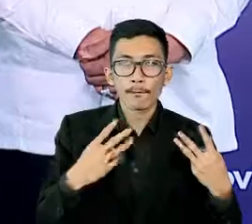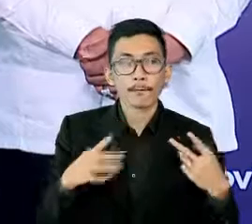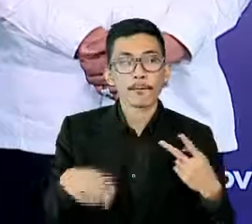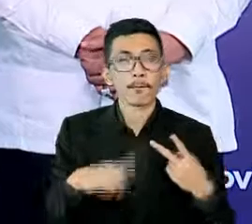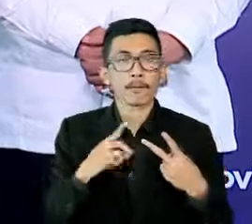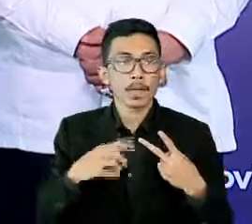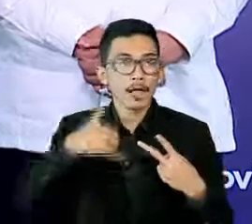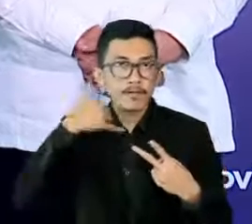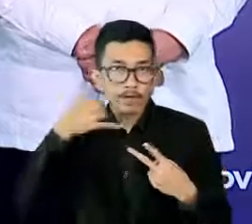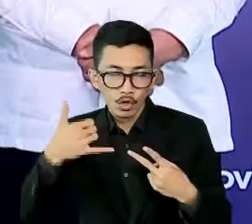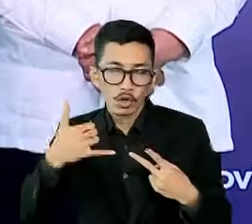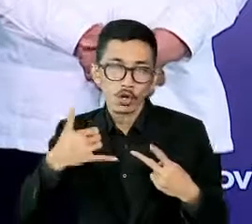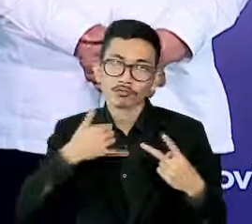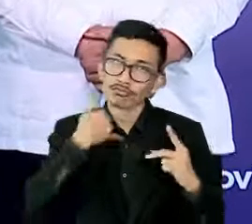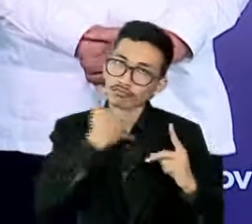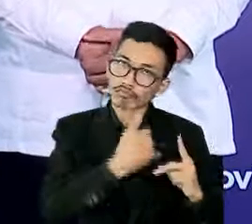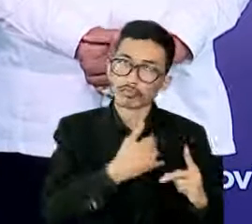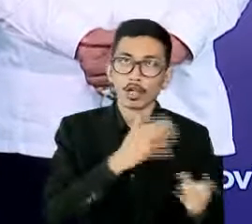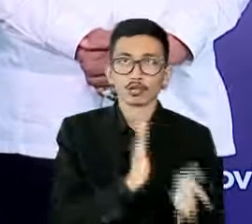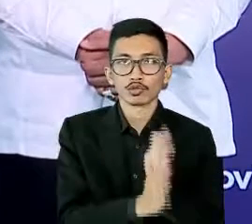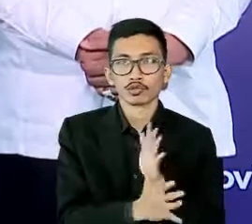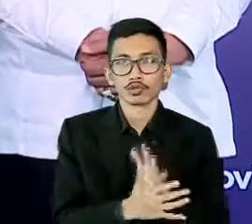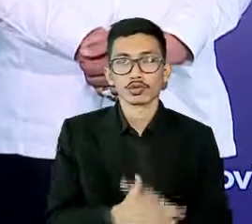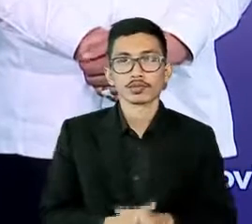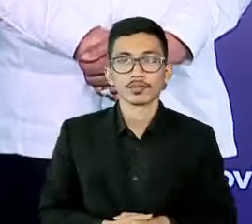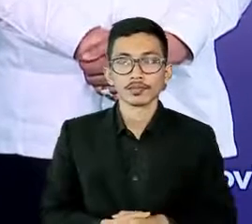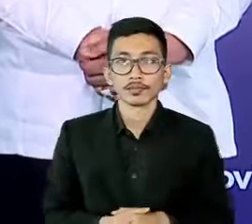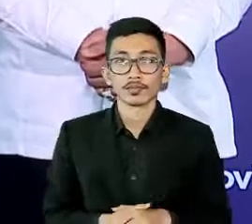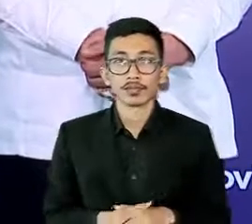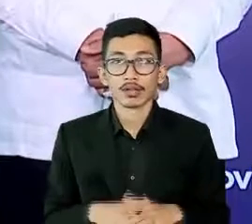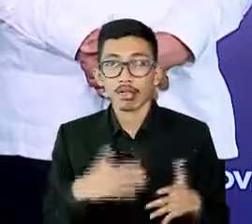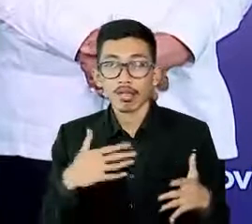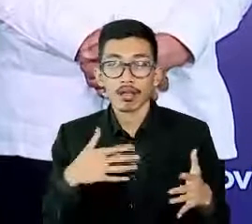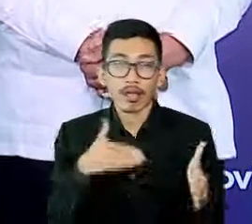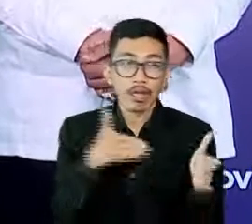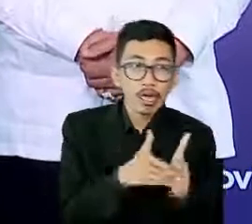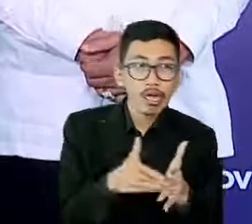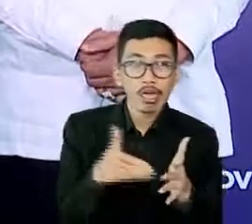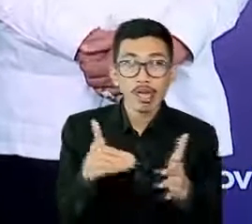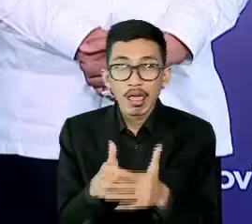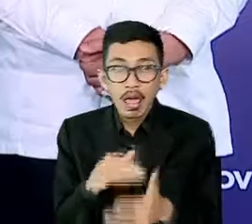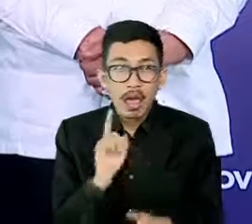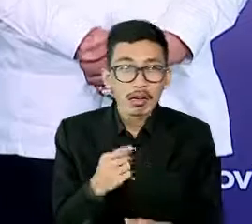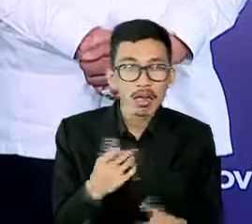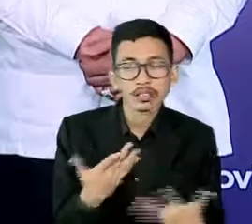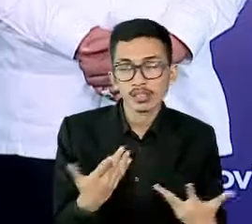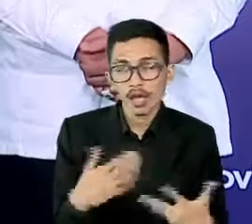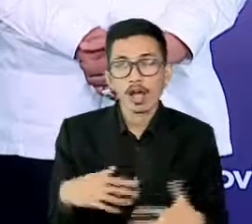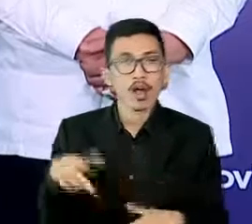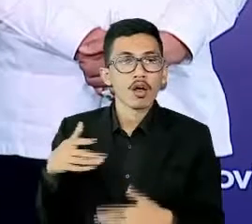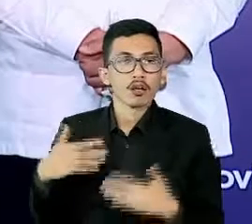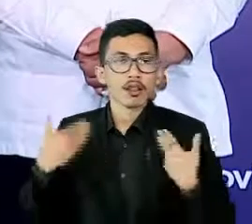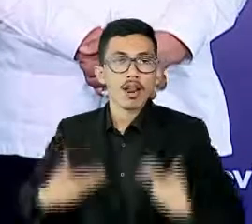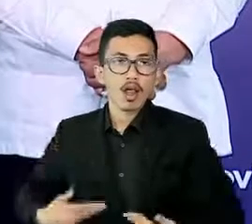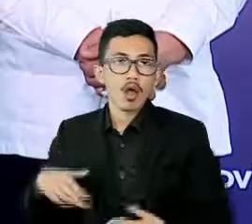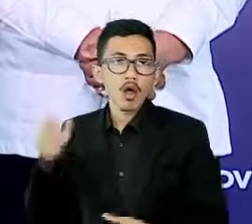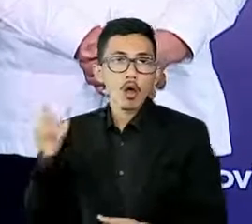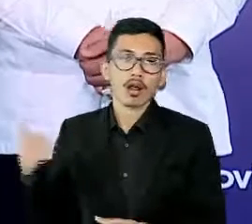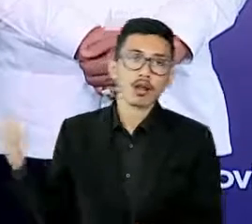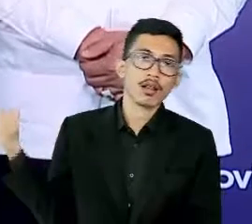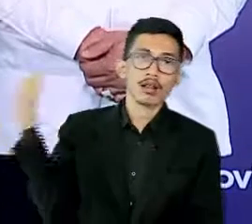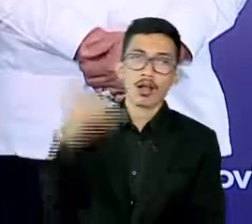Namun apabila menemui kendala maka tracer lapangan Babinsa dan